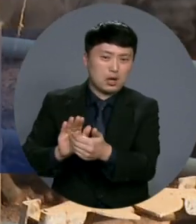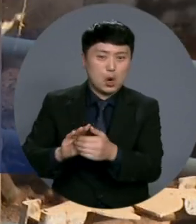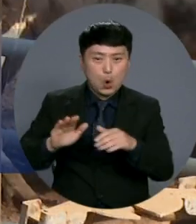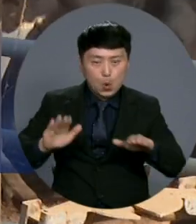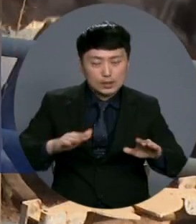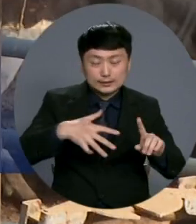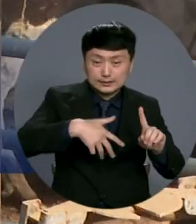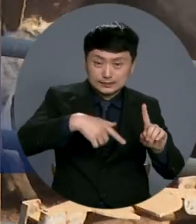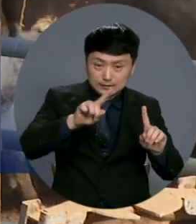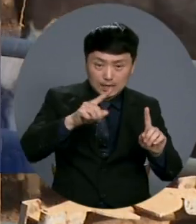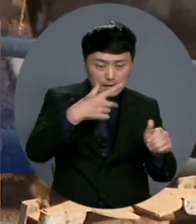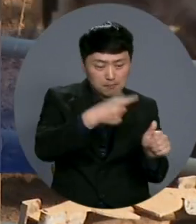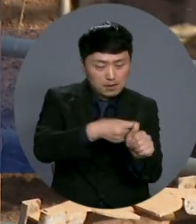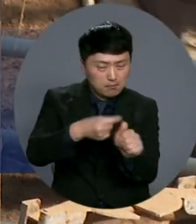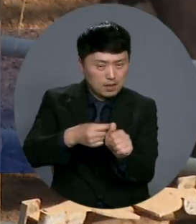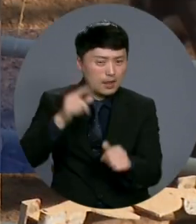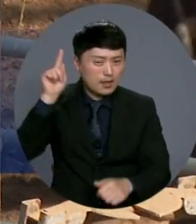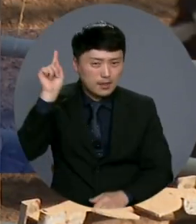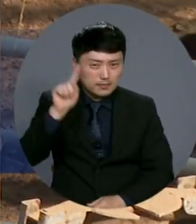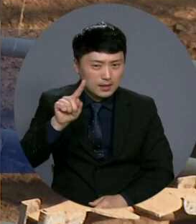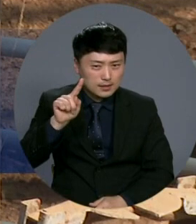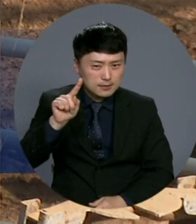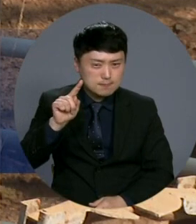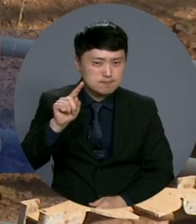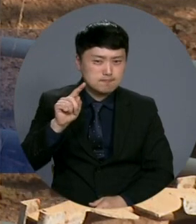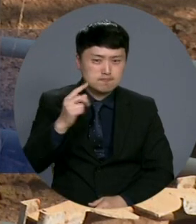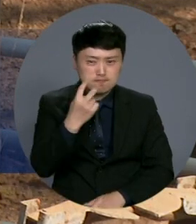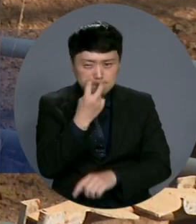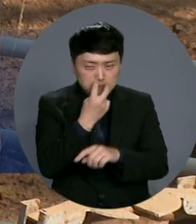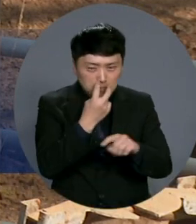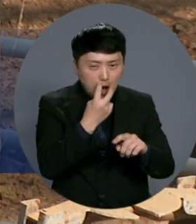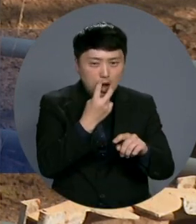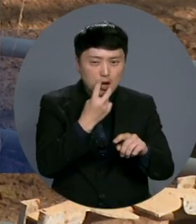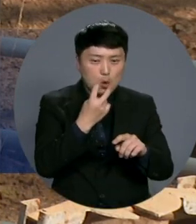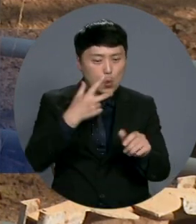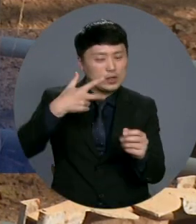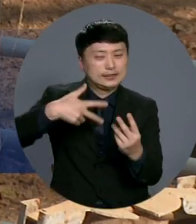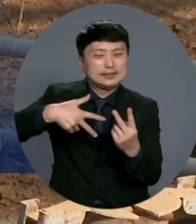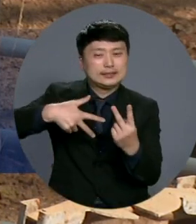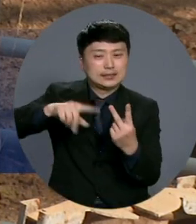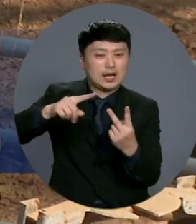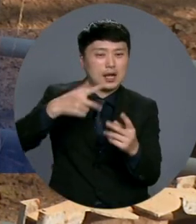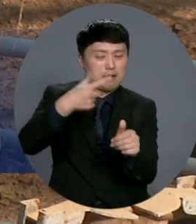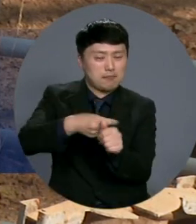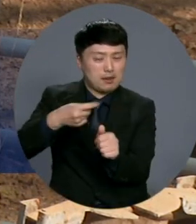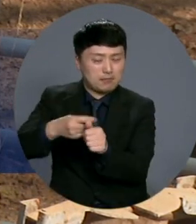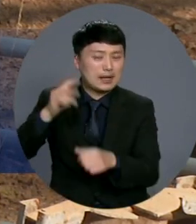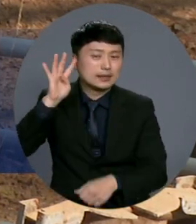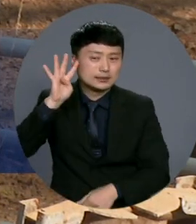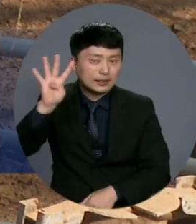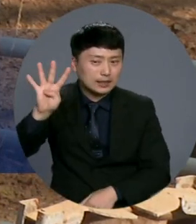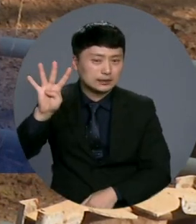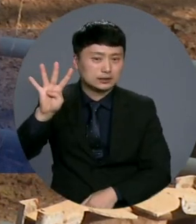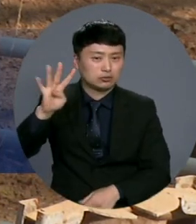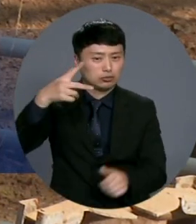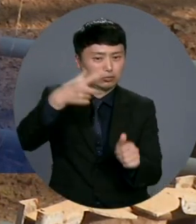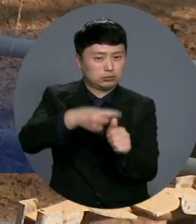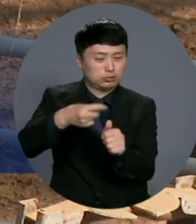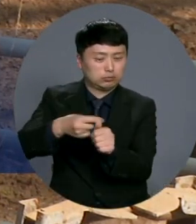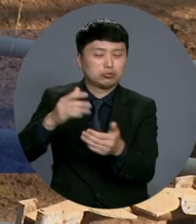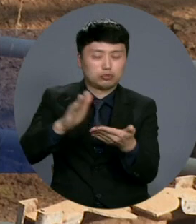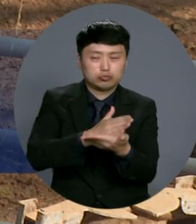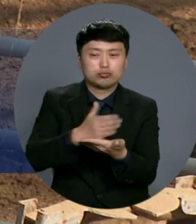오늘 1차 놓고 내리 상황 보고 또 2차 놓고 뭐 4일 정도 제가